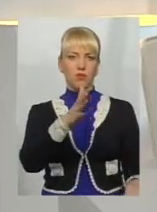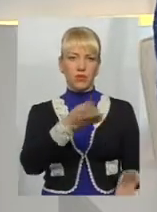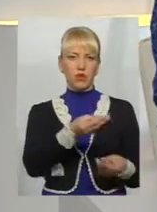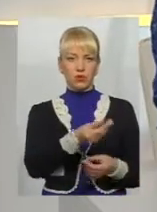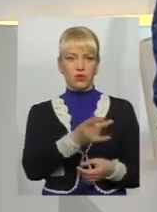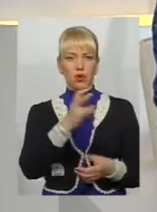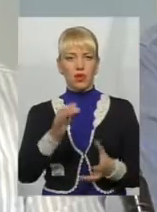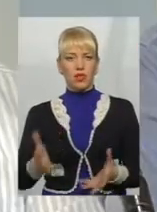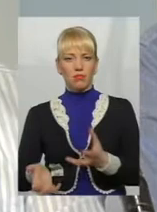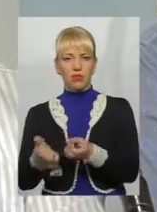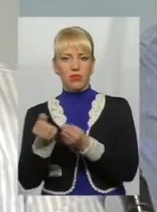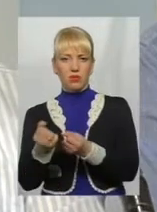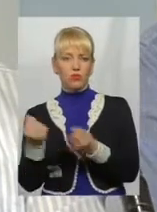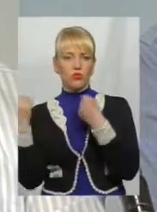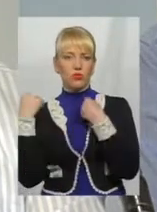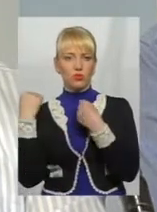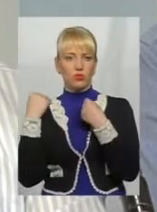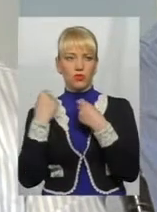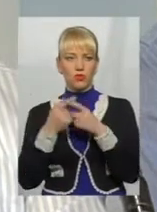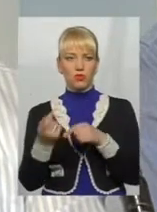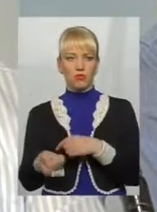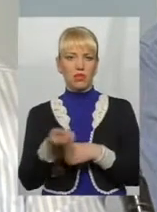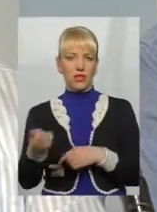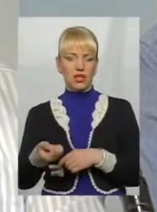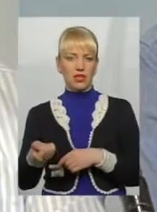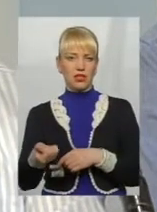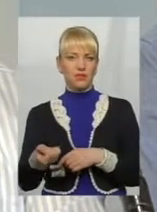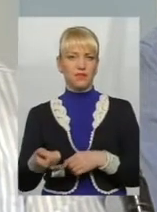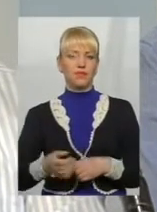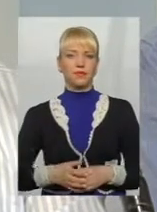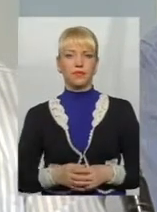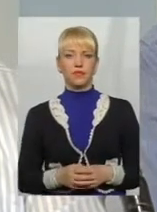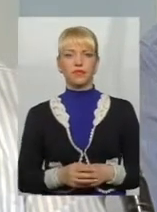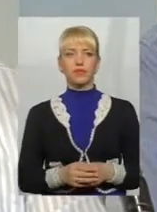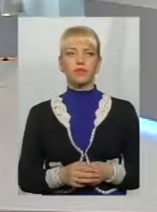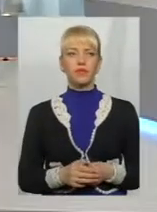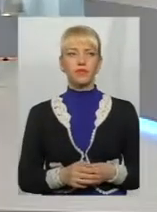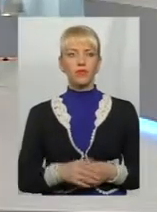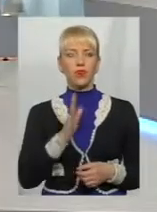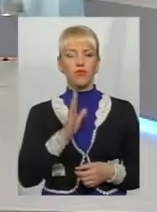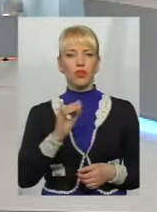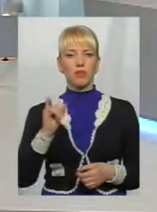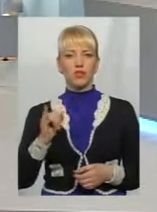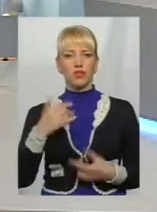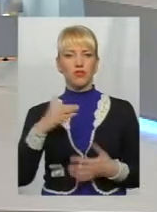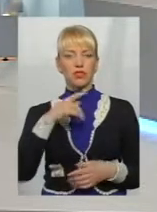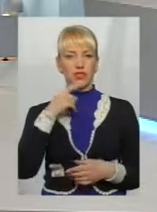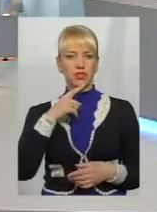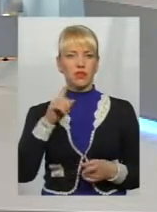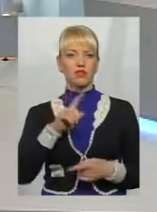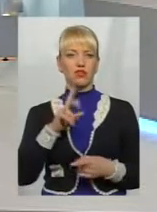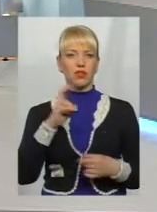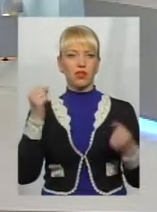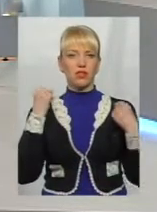на підтримку спорту? Вона мізерна просто. Мізерна. От Володимир Ілліч вже сказав, що от на